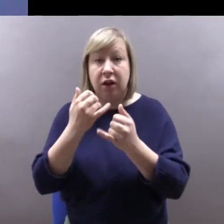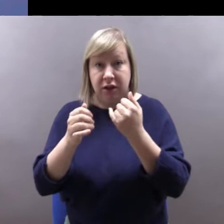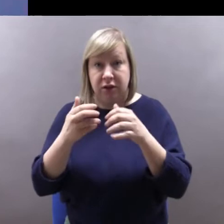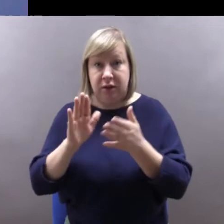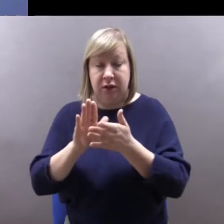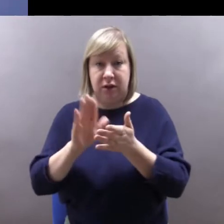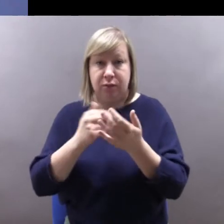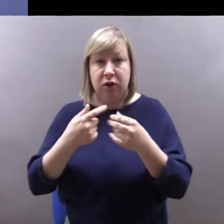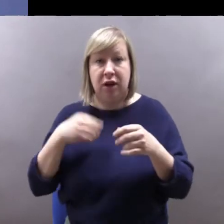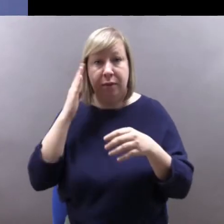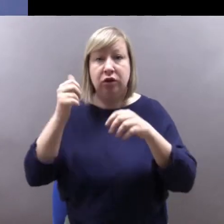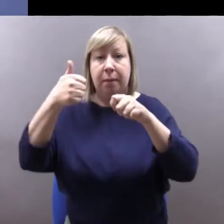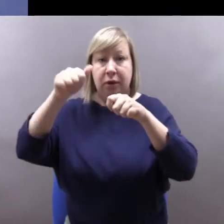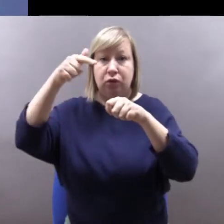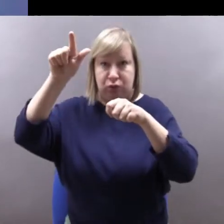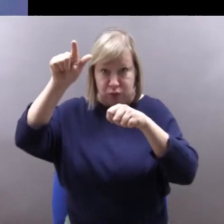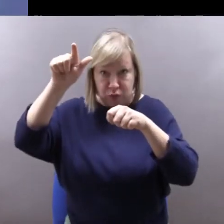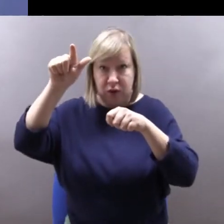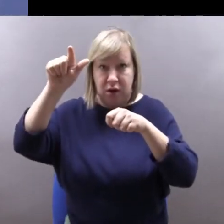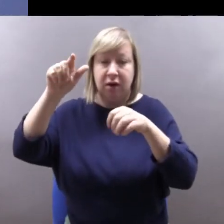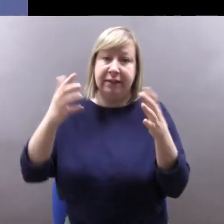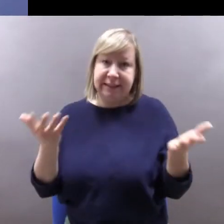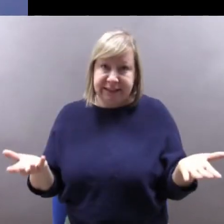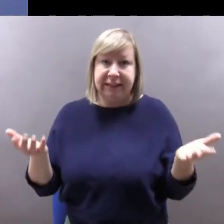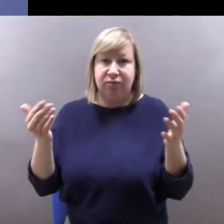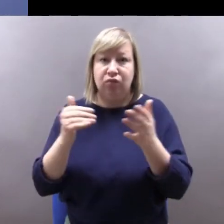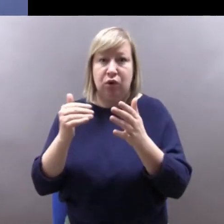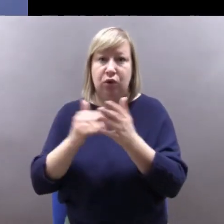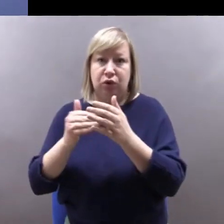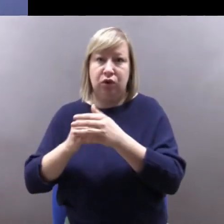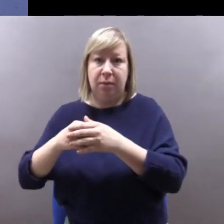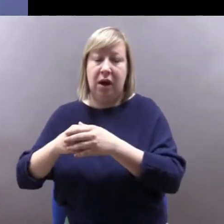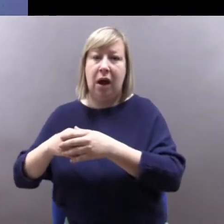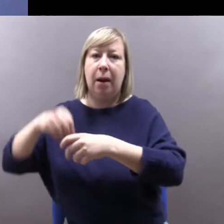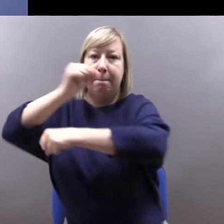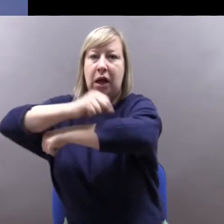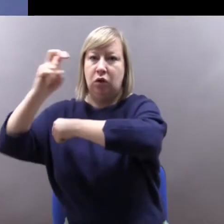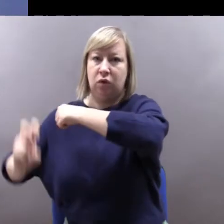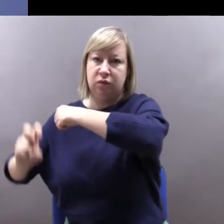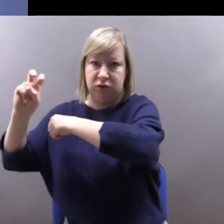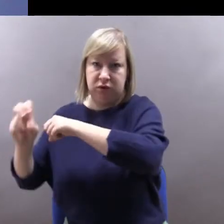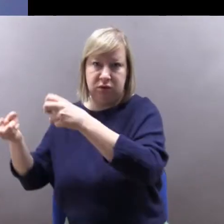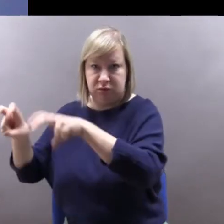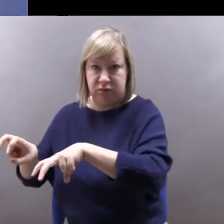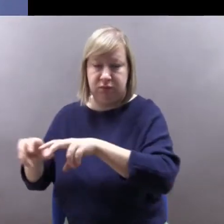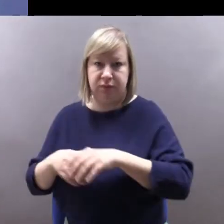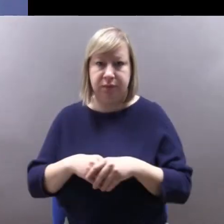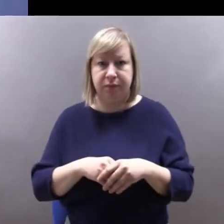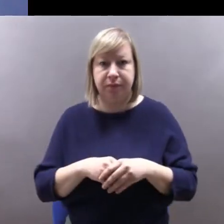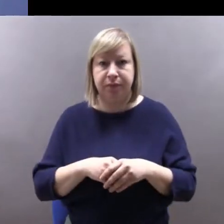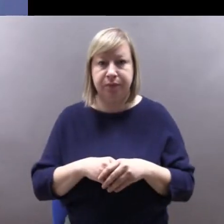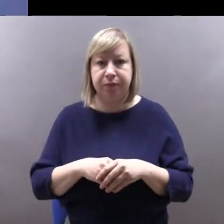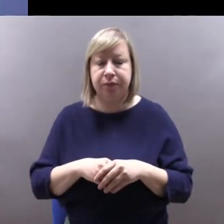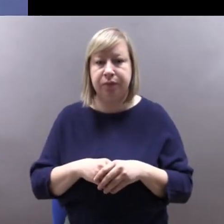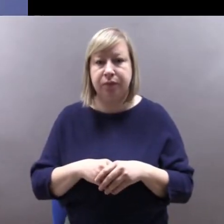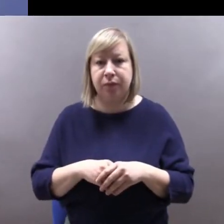do zamontowania no jednak tej windy, tak? No byłoby to no łatwiejsze. A